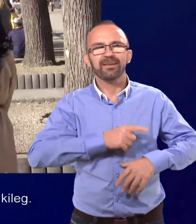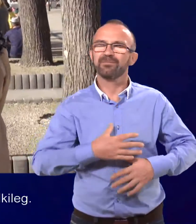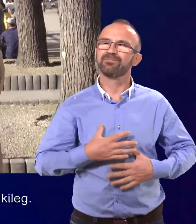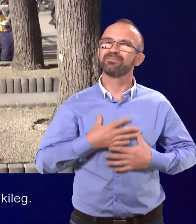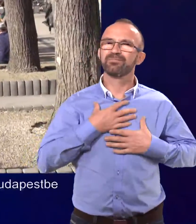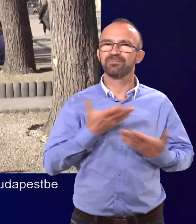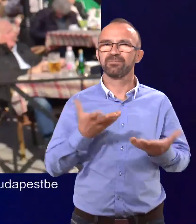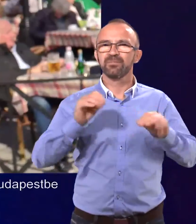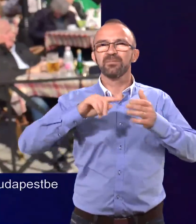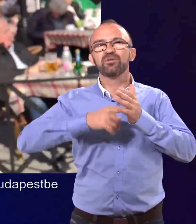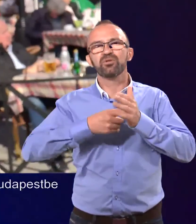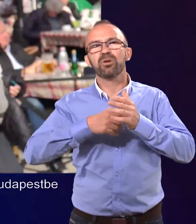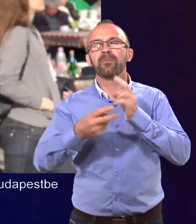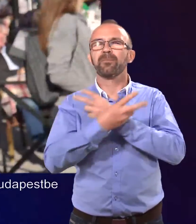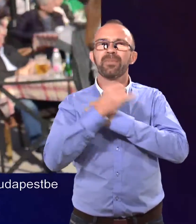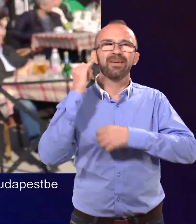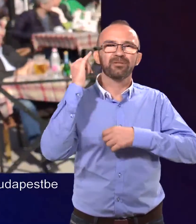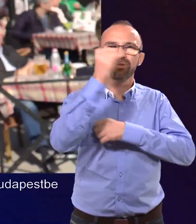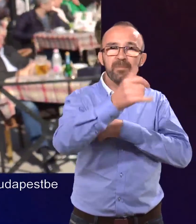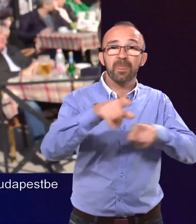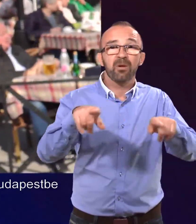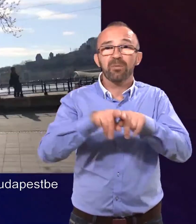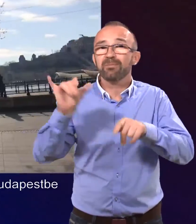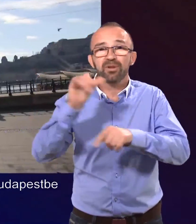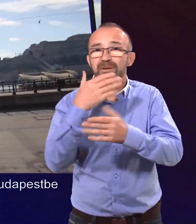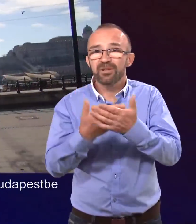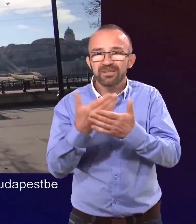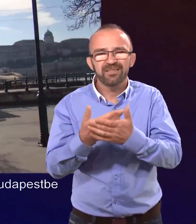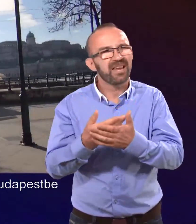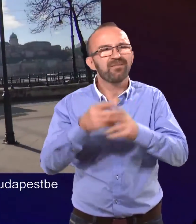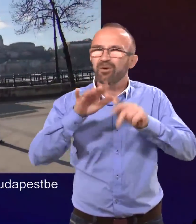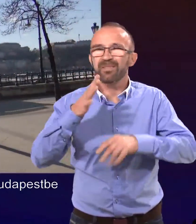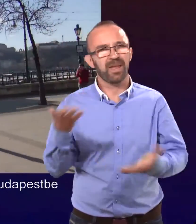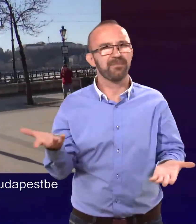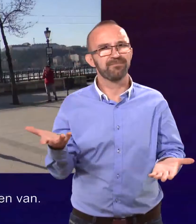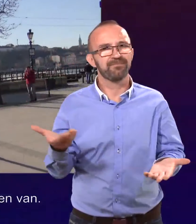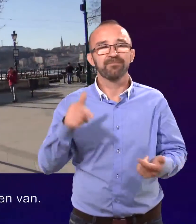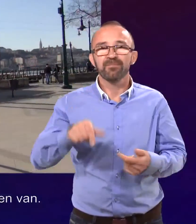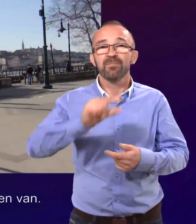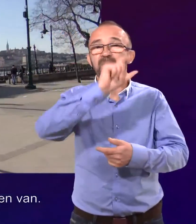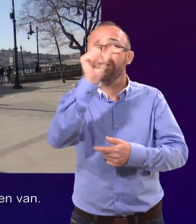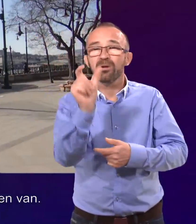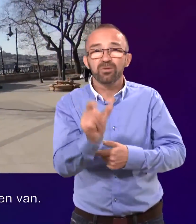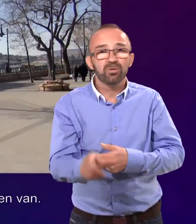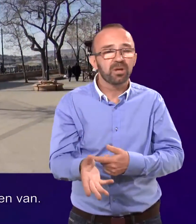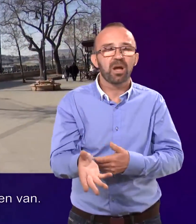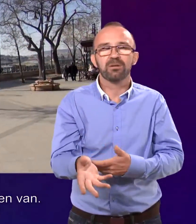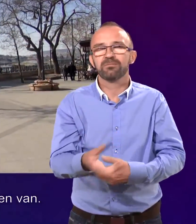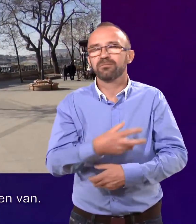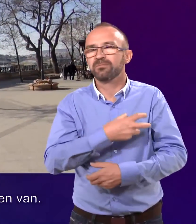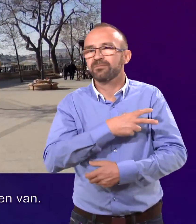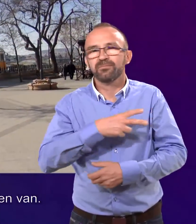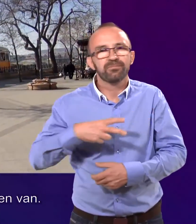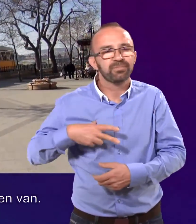tesz lelkire. De sokszor mentem Bécsbe. Olyan, mint a Budapestben mennék, de mégsem. És ez a Dunapart rész,